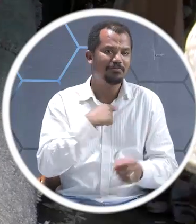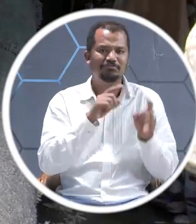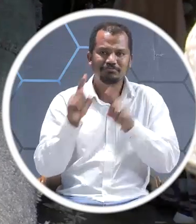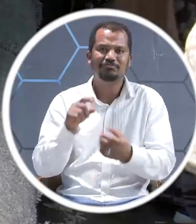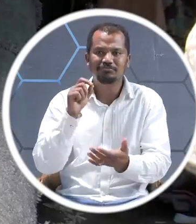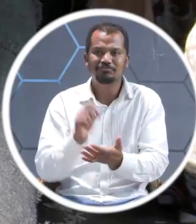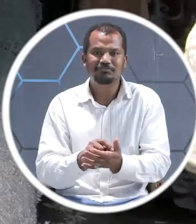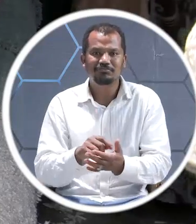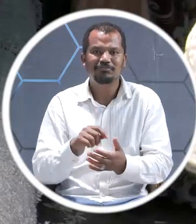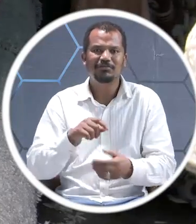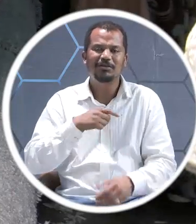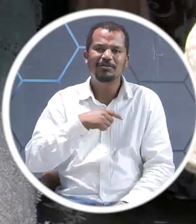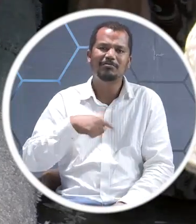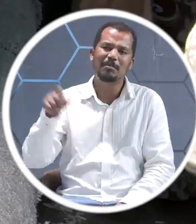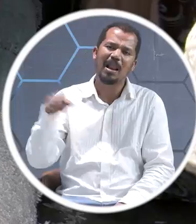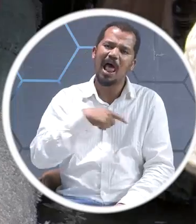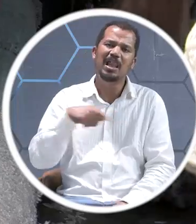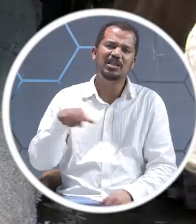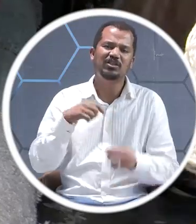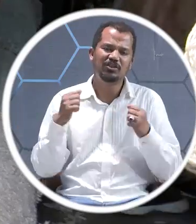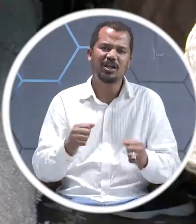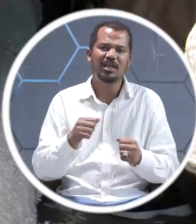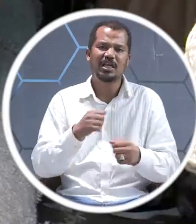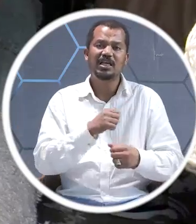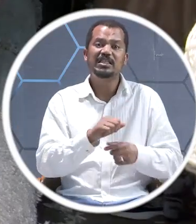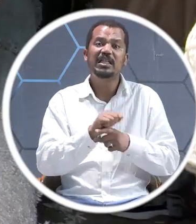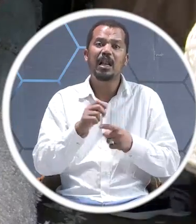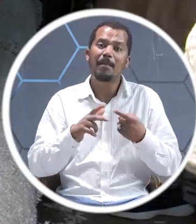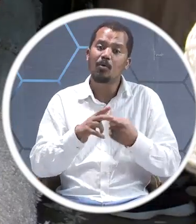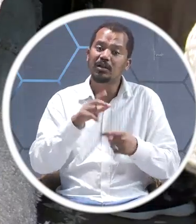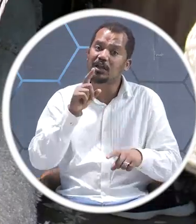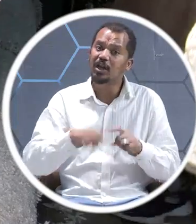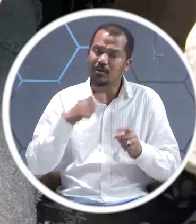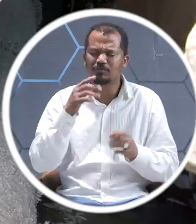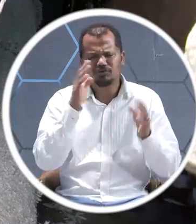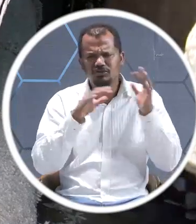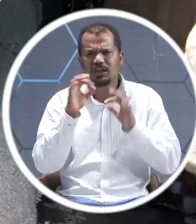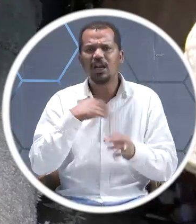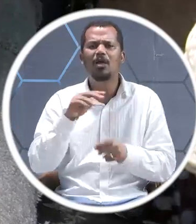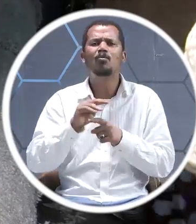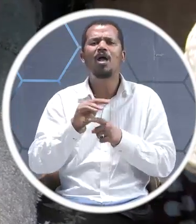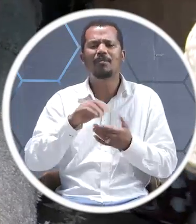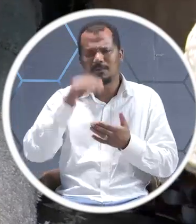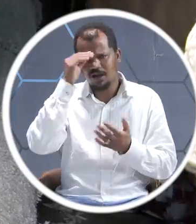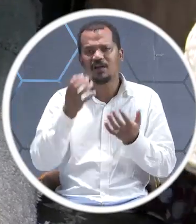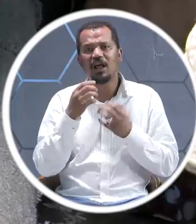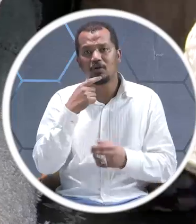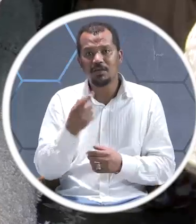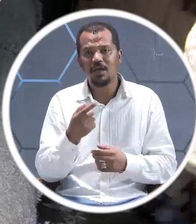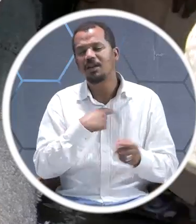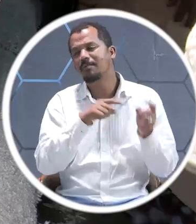መጥቼ ተመዘገብኩኝ። ያው መመላለስ ትችያለሽ ወይ ስልጣና ማቋረጥ ምናምን አይቻልም ተባልኩኝ። ችግር የለም ወይ መልመድ ፈልጋለሁ